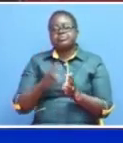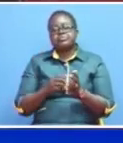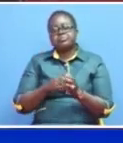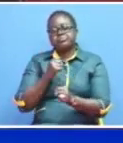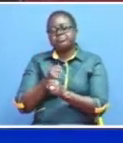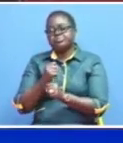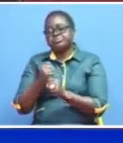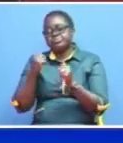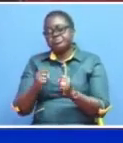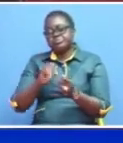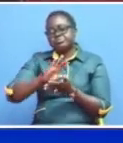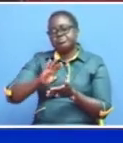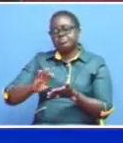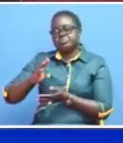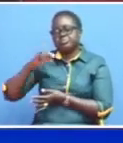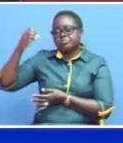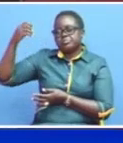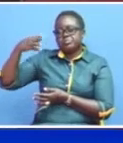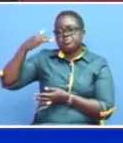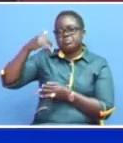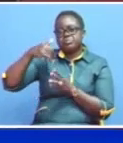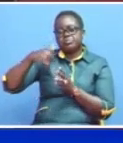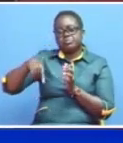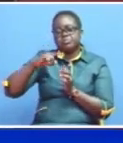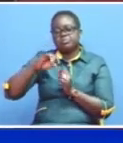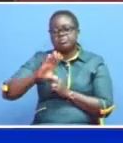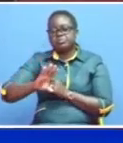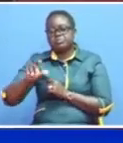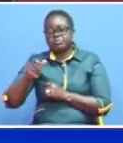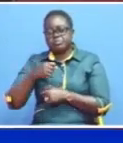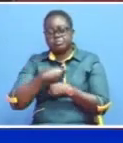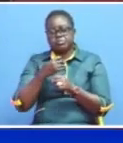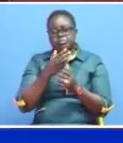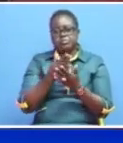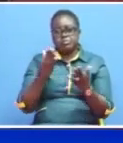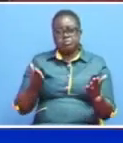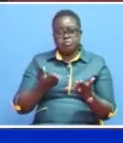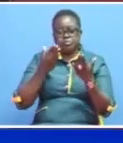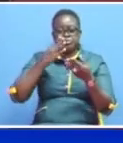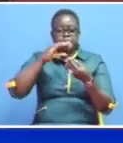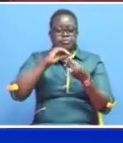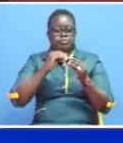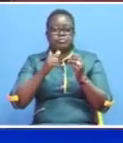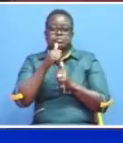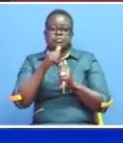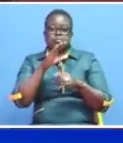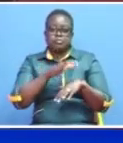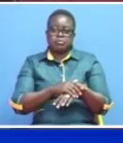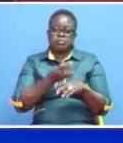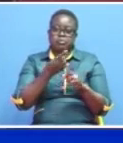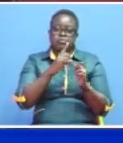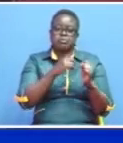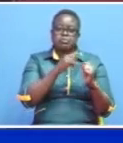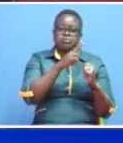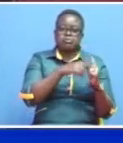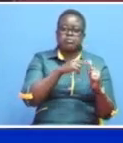muno unaikuwa stima ndheni wa kaunde jitu. Nikaenda tuambati na mbele kwa ta stima kuma miongo tanda